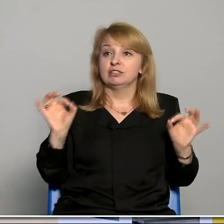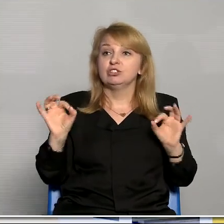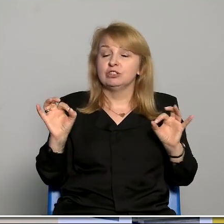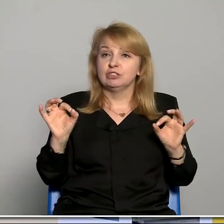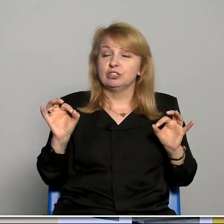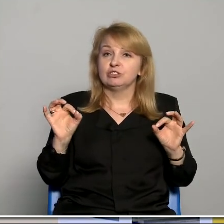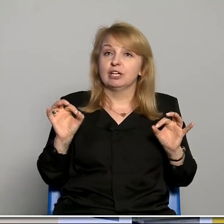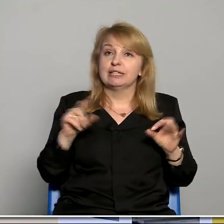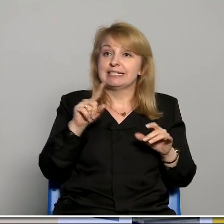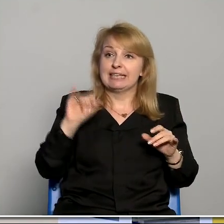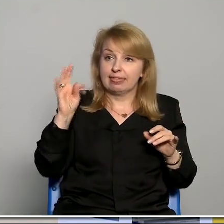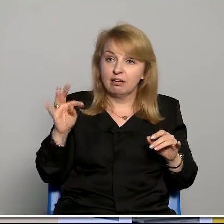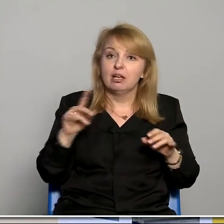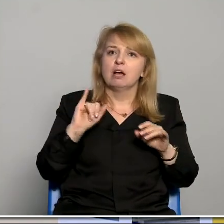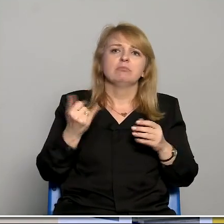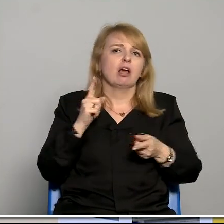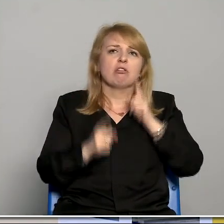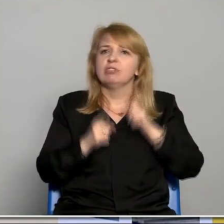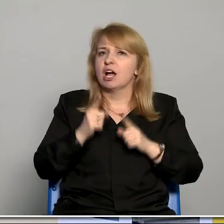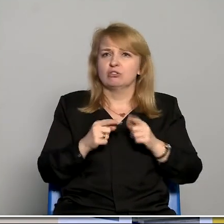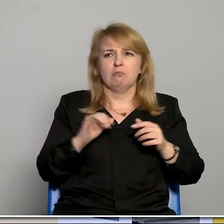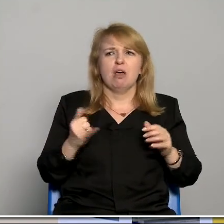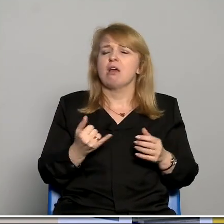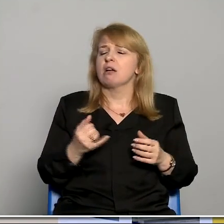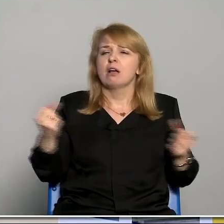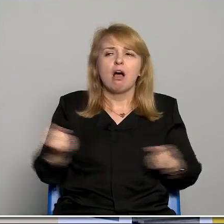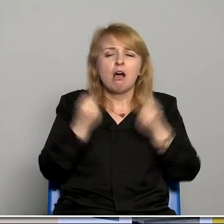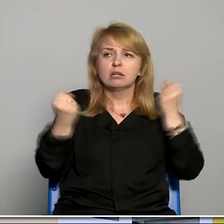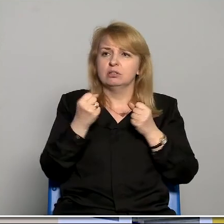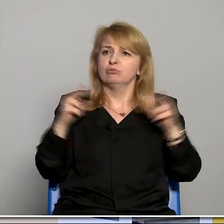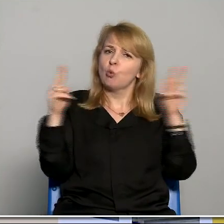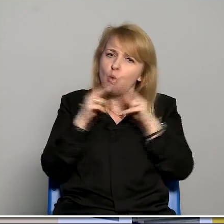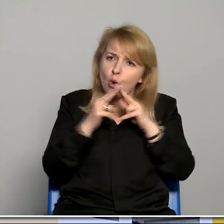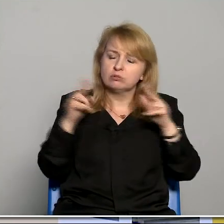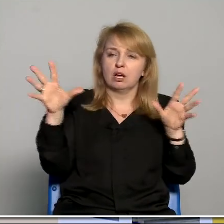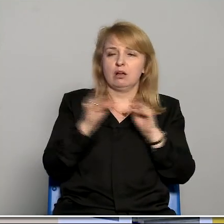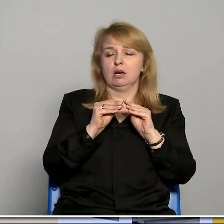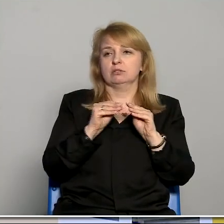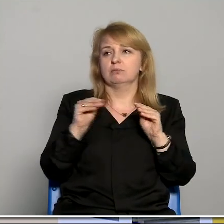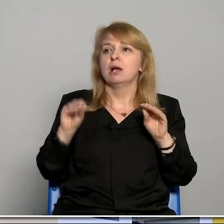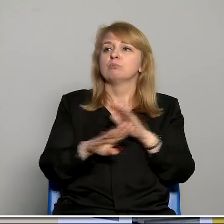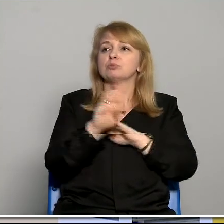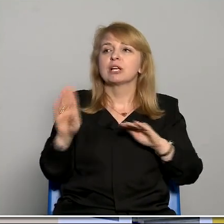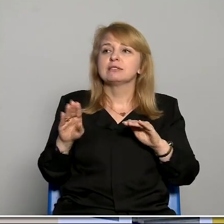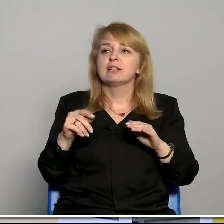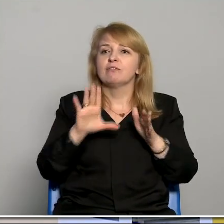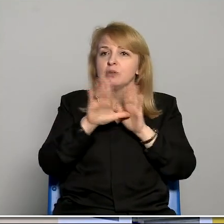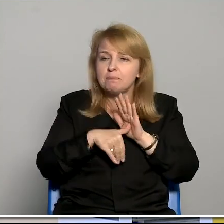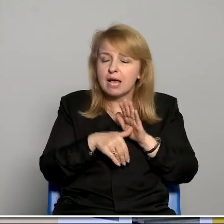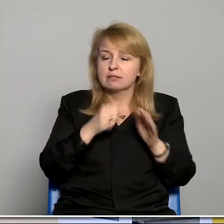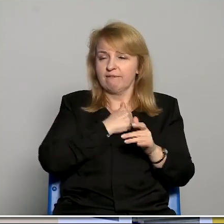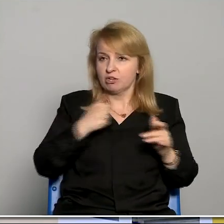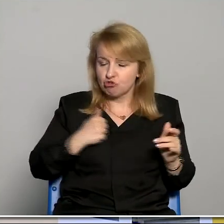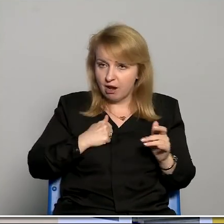w ZIT jak najszybciej i jak najefektywniej kontaktowali się z przedstawicielami miasta